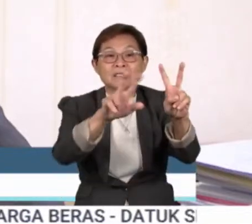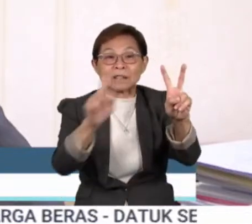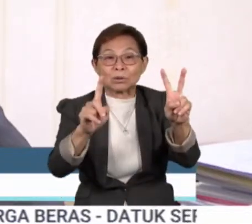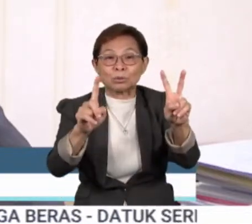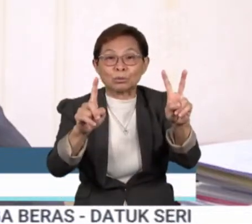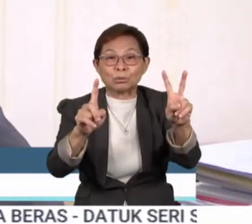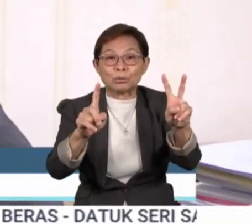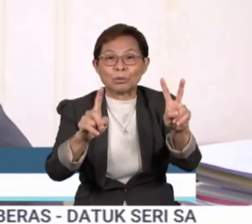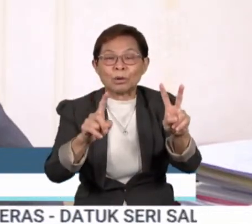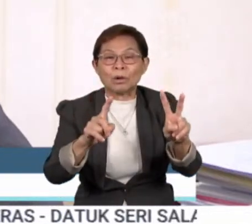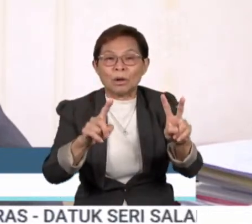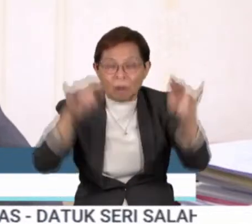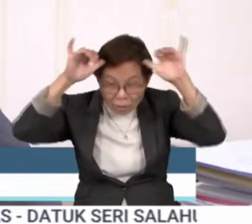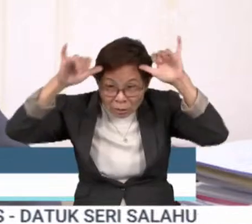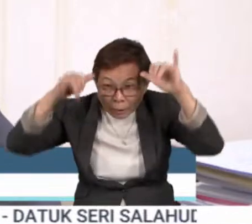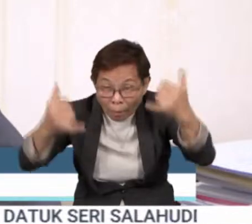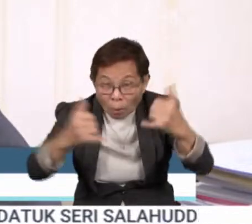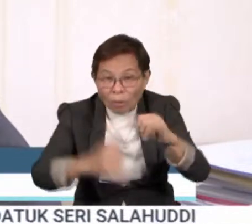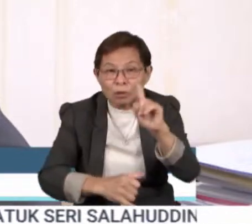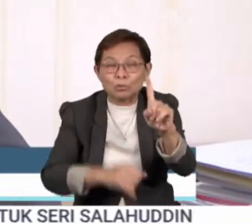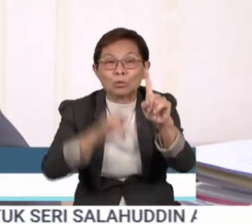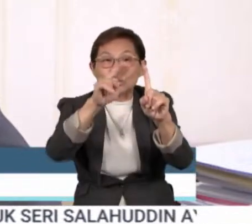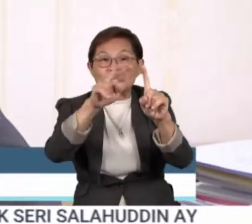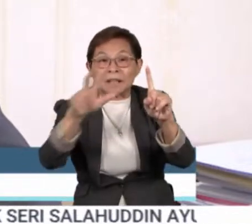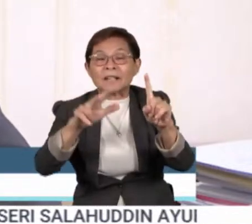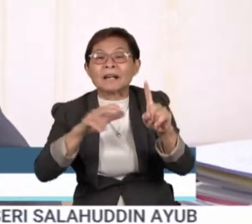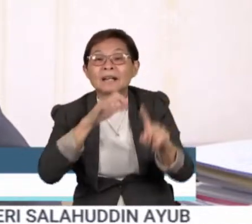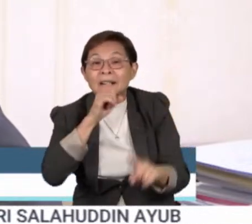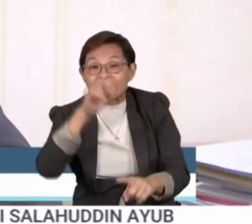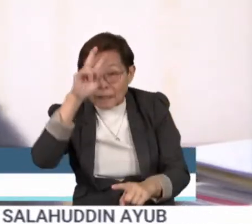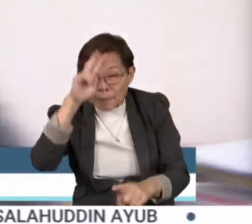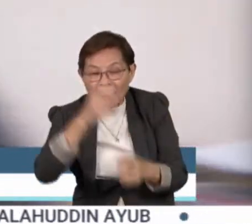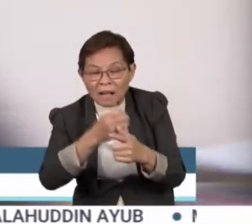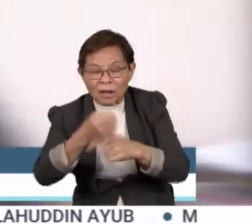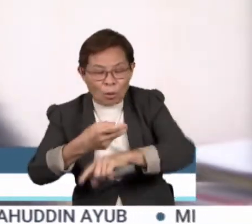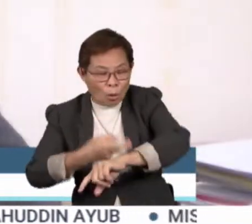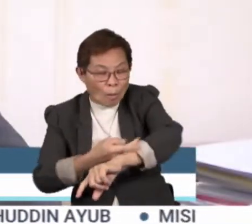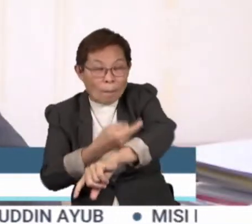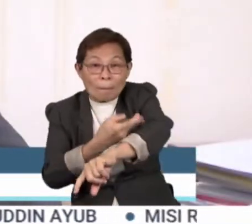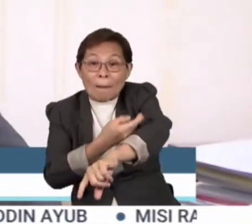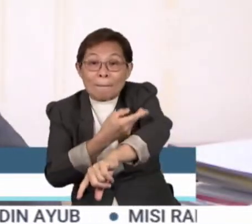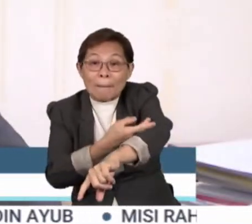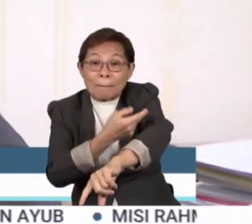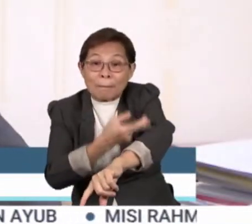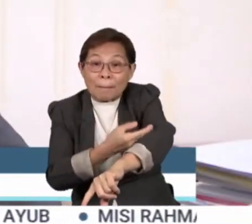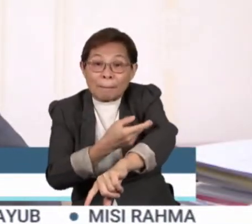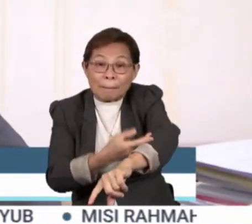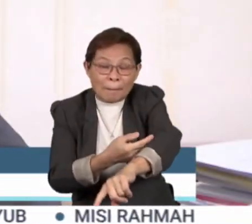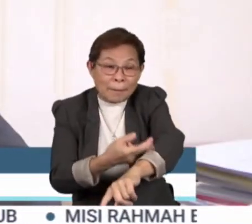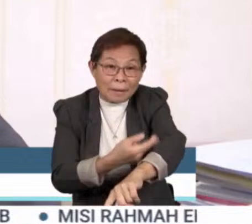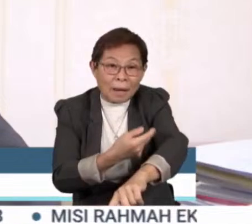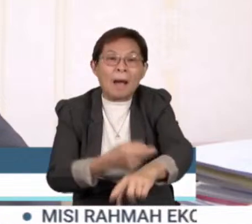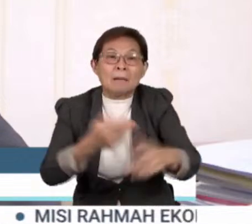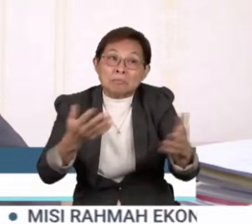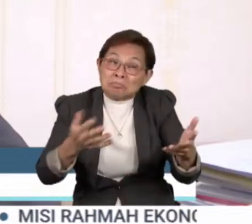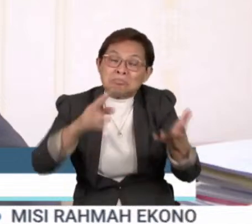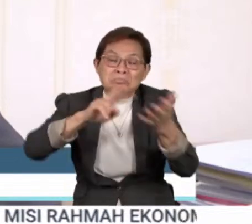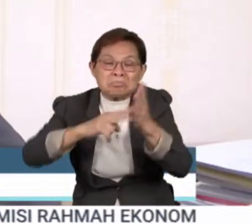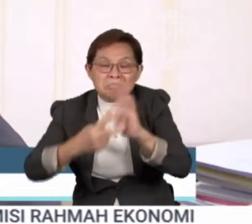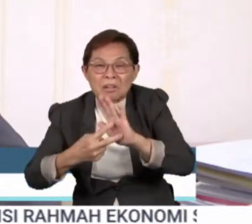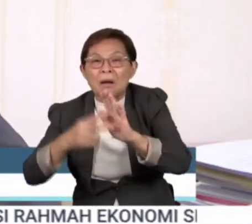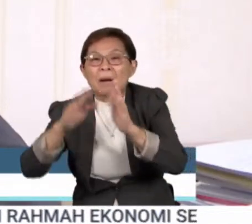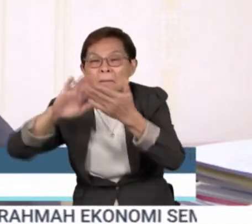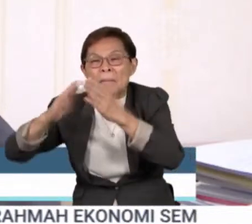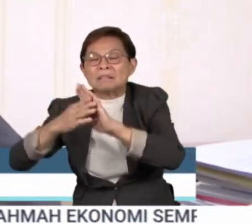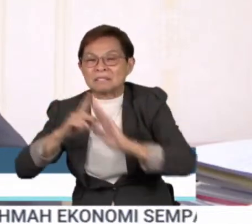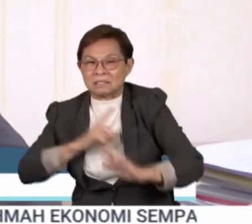271 ekor kerbau dan 123 ekor kambing ataupun biri-biri. Bermakna bahawa masyarakat umat